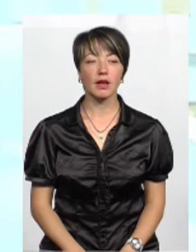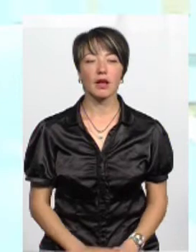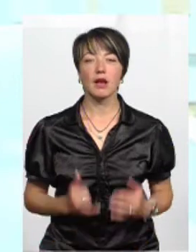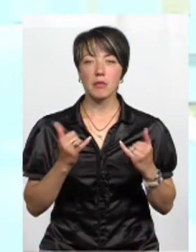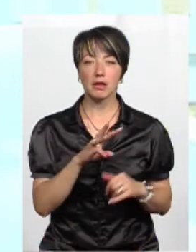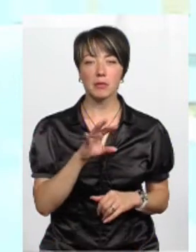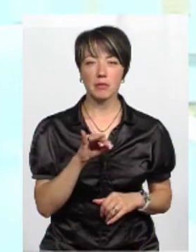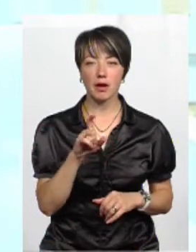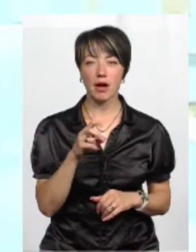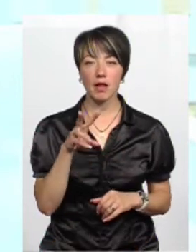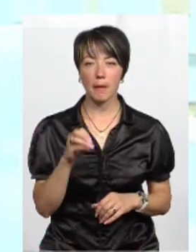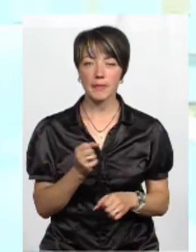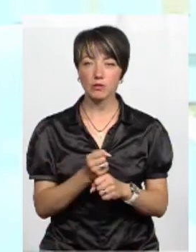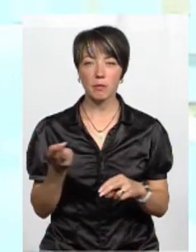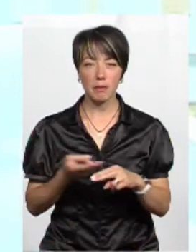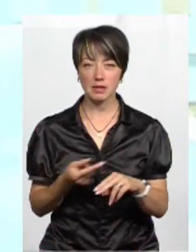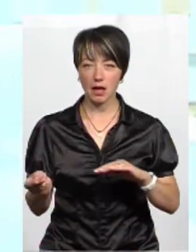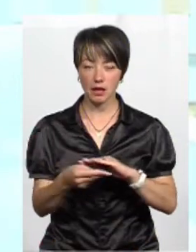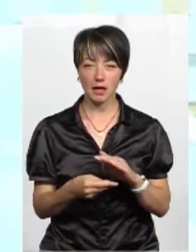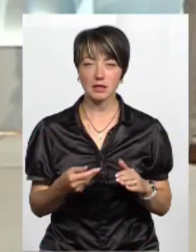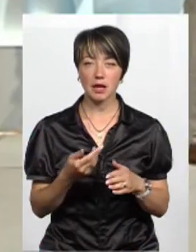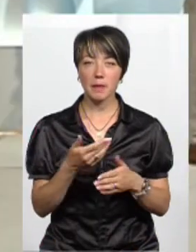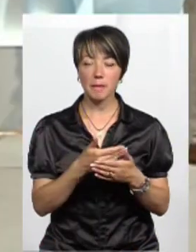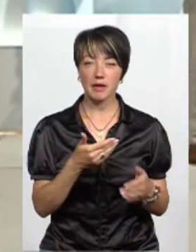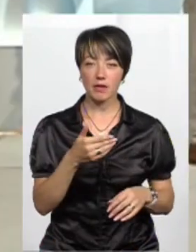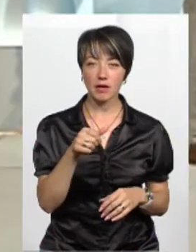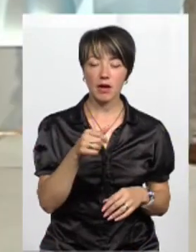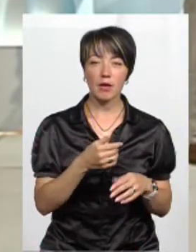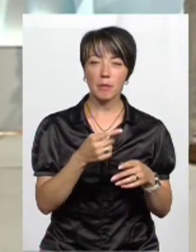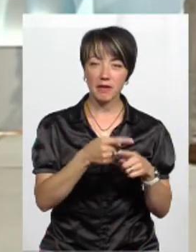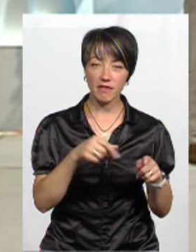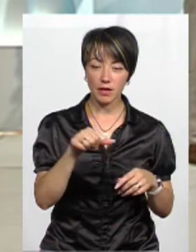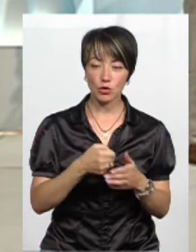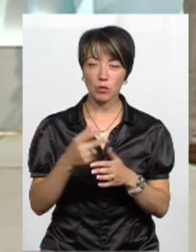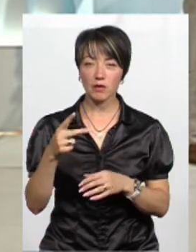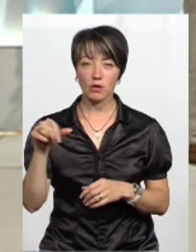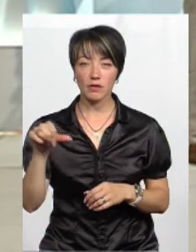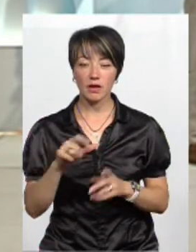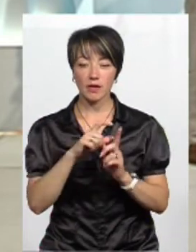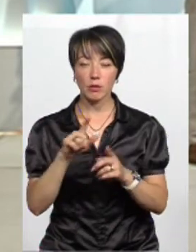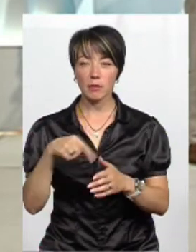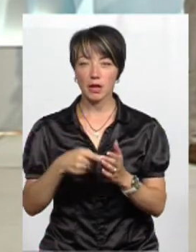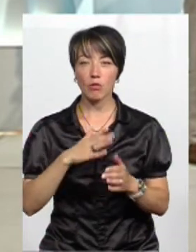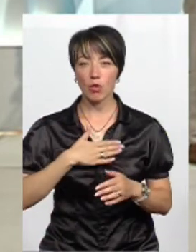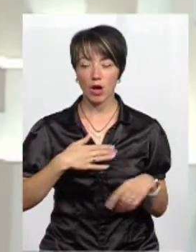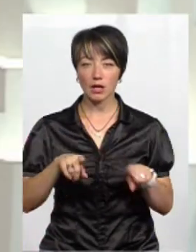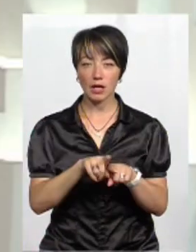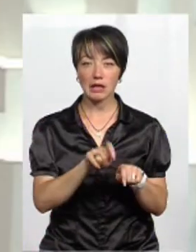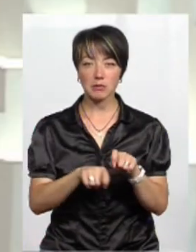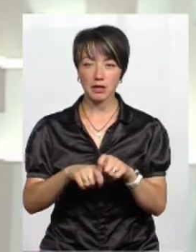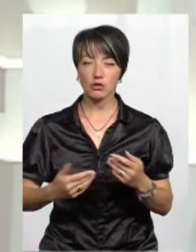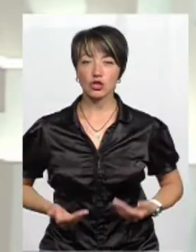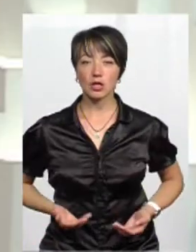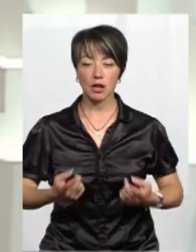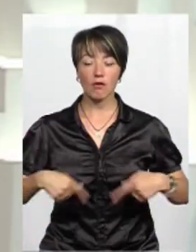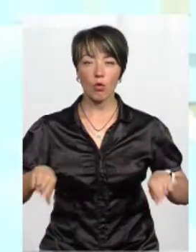Пане Михайле, наголошую, працюємо без агітації. Від півхвилини до півтори хвилини у вас буде для відповідей на питання мої, а також від експертів та